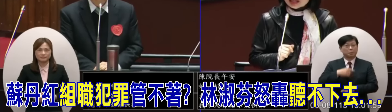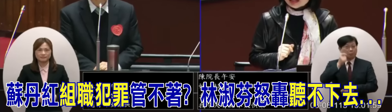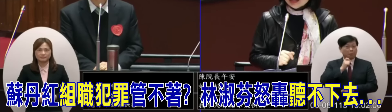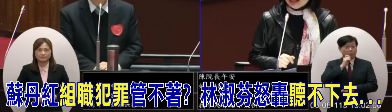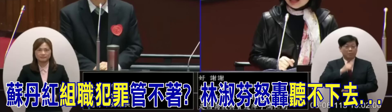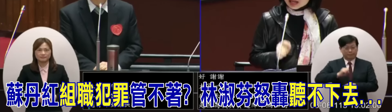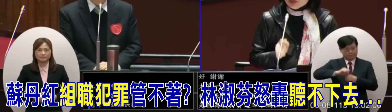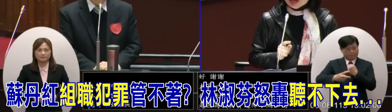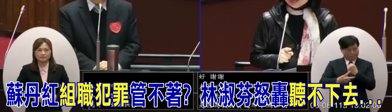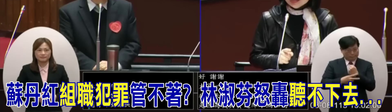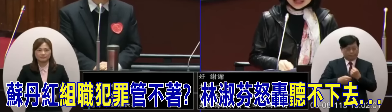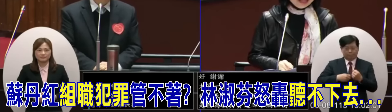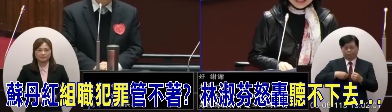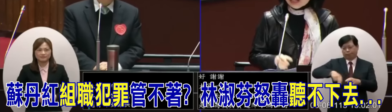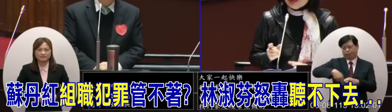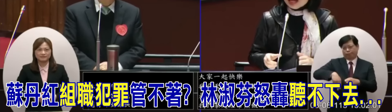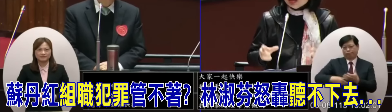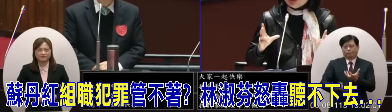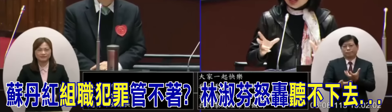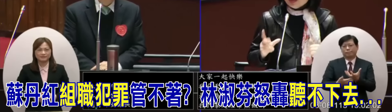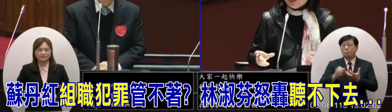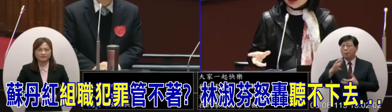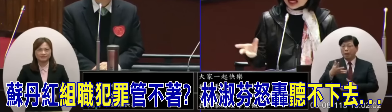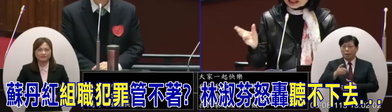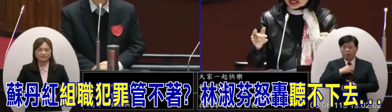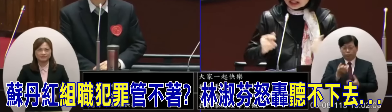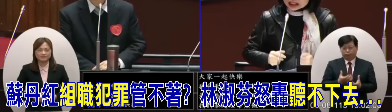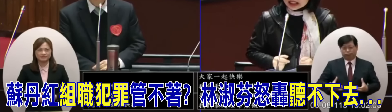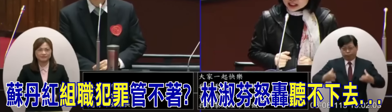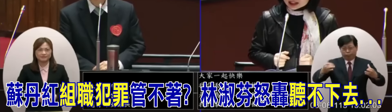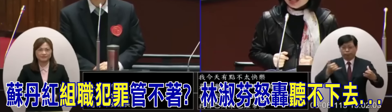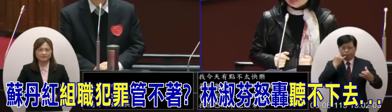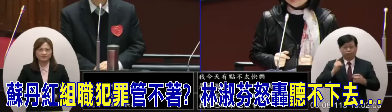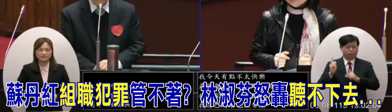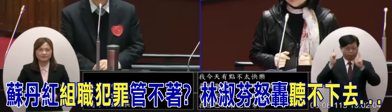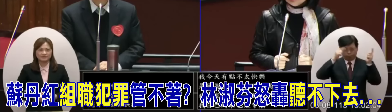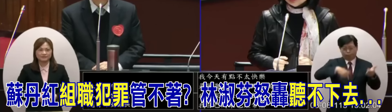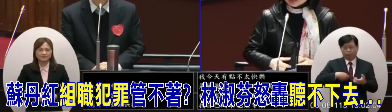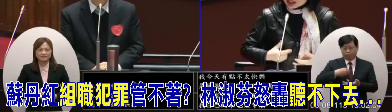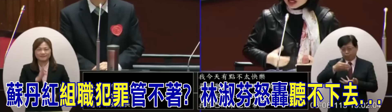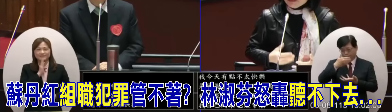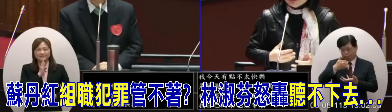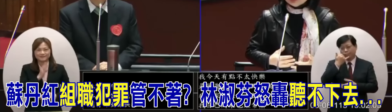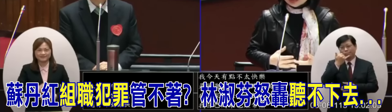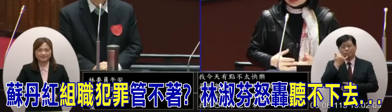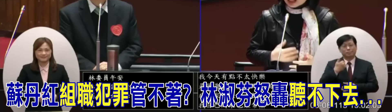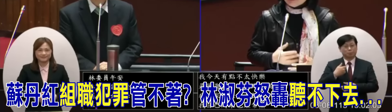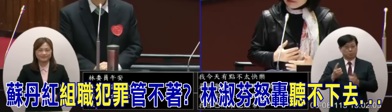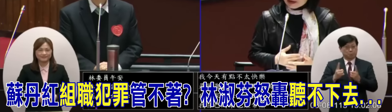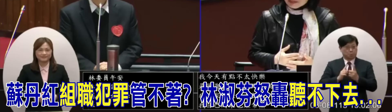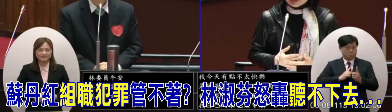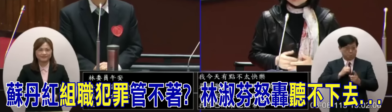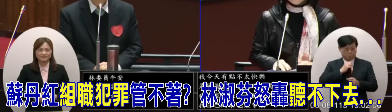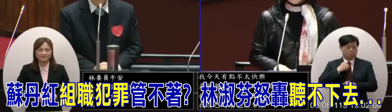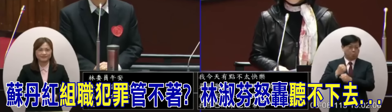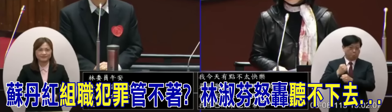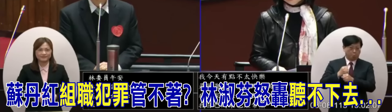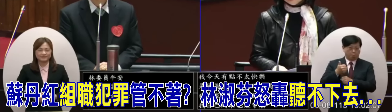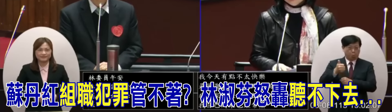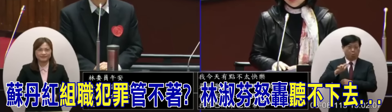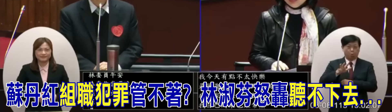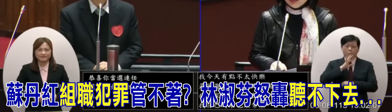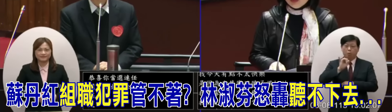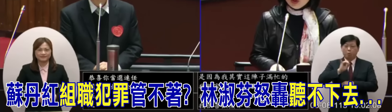煮咖喱，因为呢，因为他煮了一锅，大家可以吃一整天。 是， 对职业妇女来讲，它很方便。